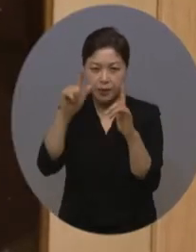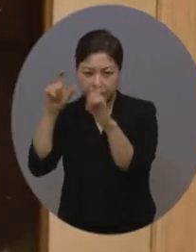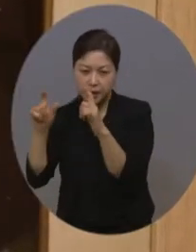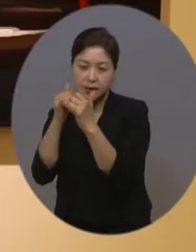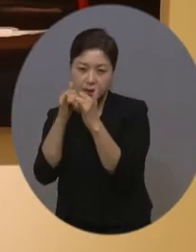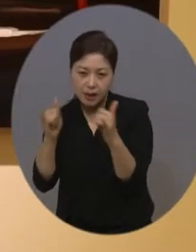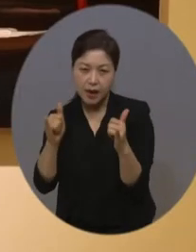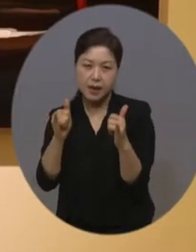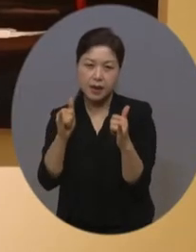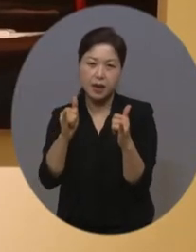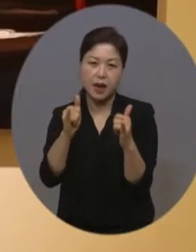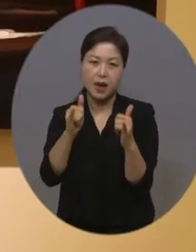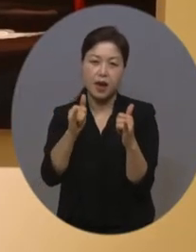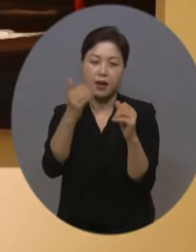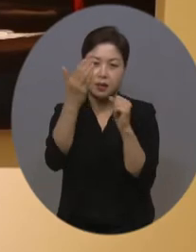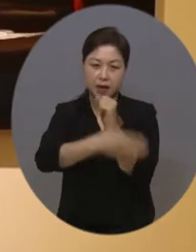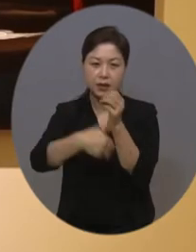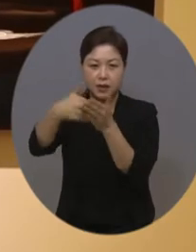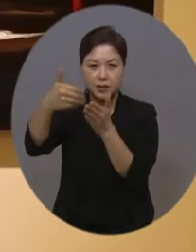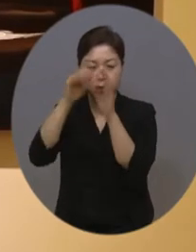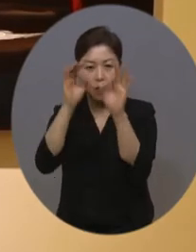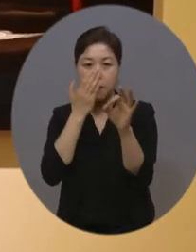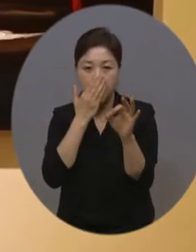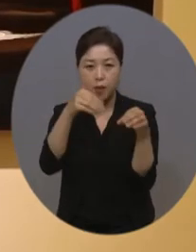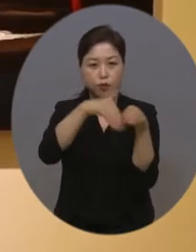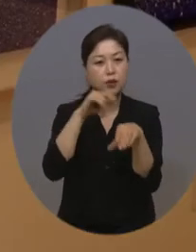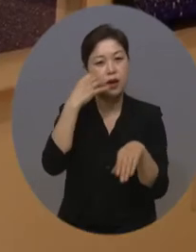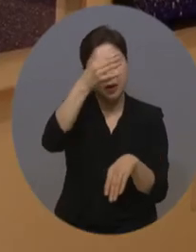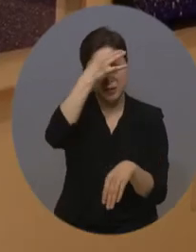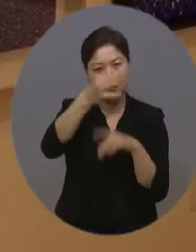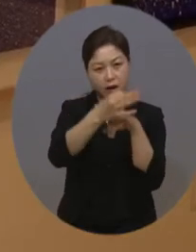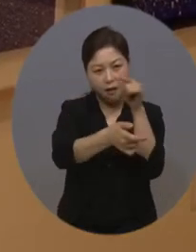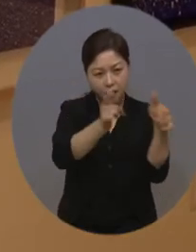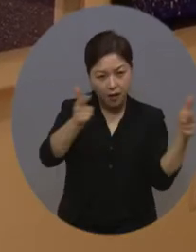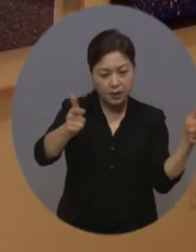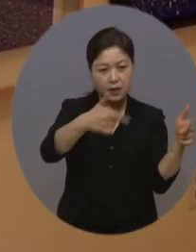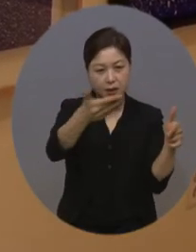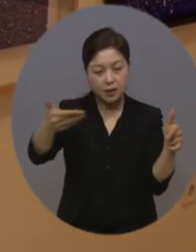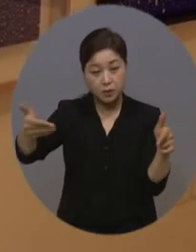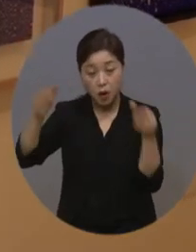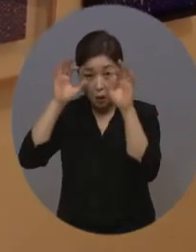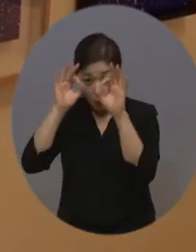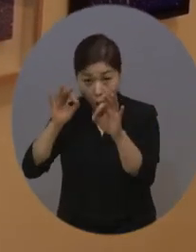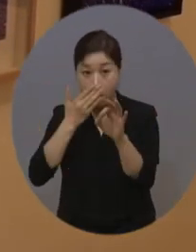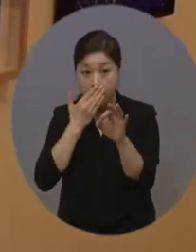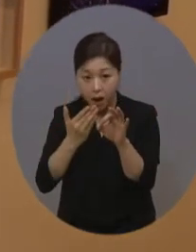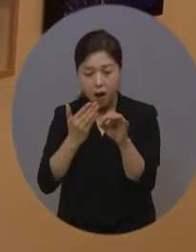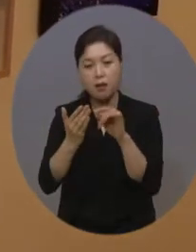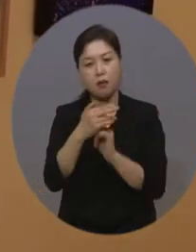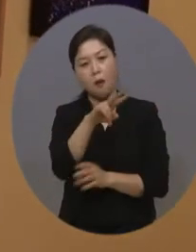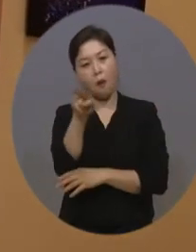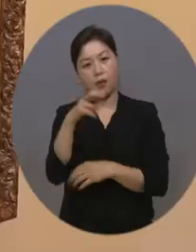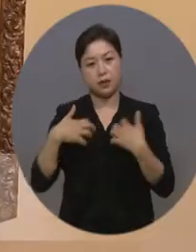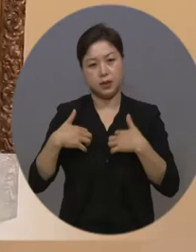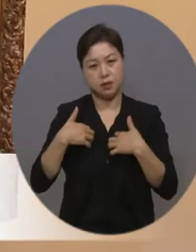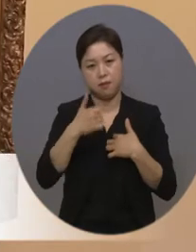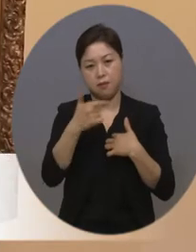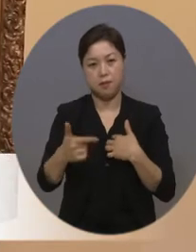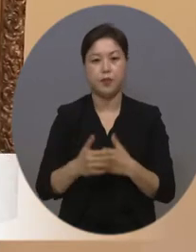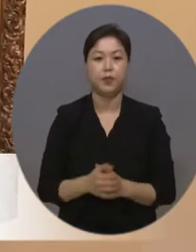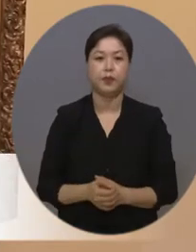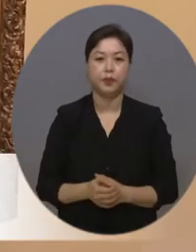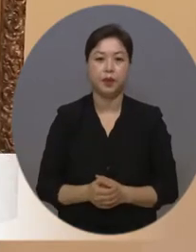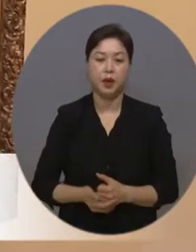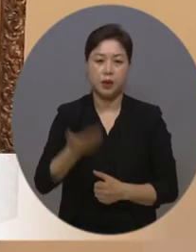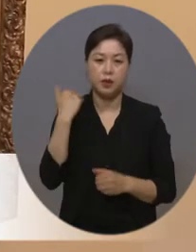전시회는 문화예술의 다양성과 흐름을 한눈에 볼 수 있어 시각적인 즐거움은 두 배가 됩니다. 요즘